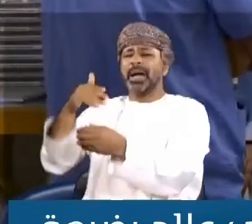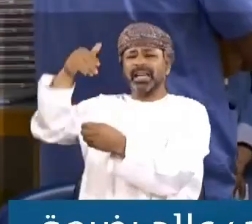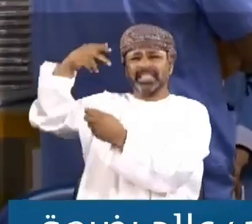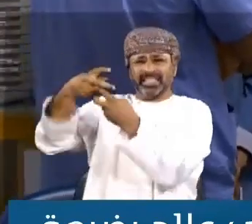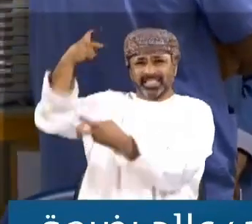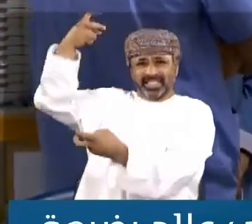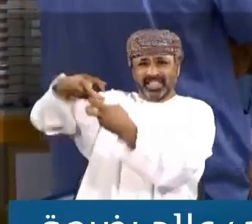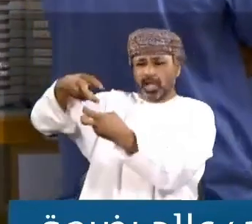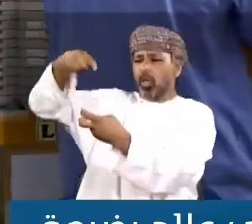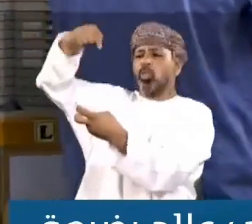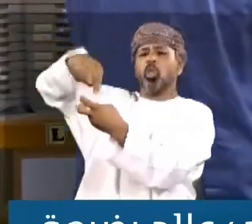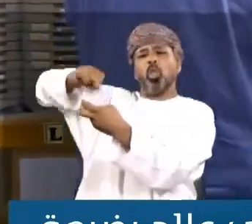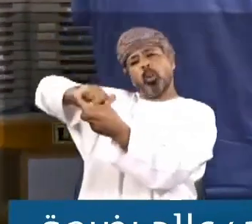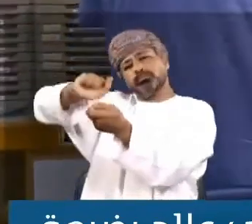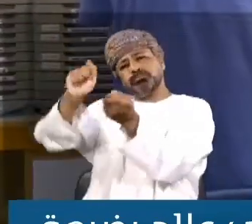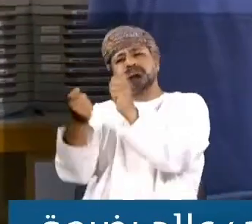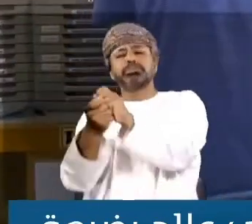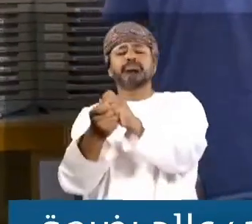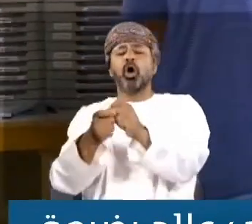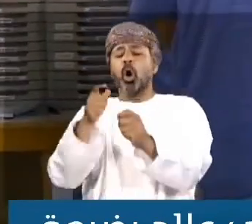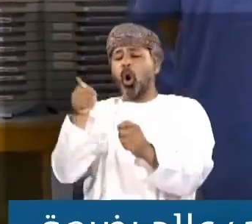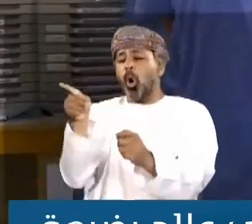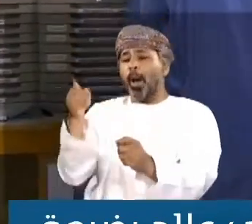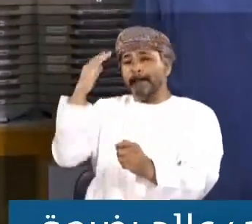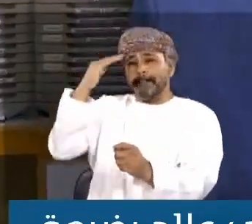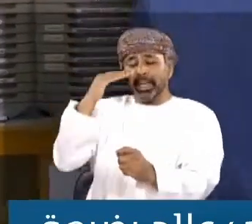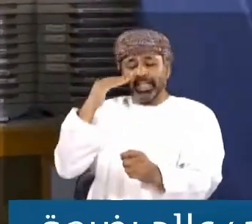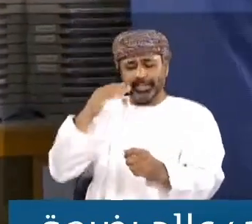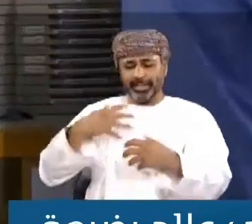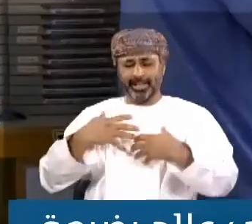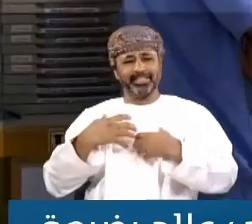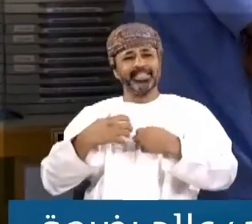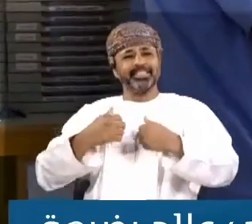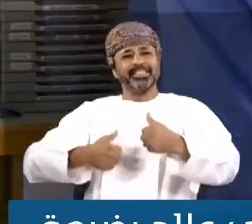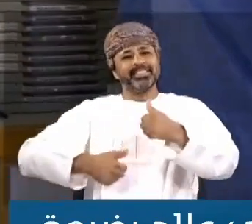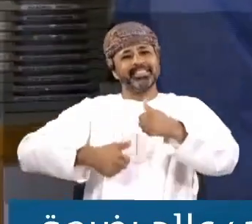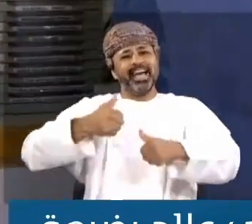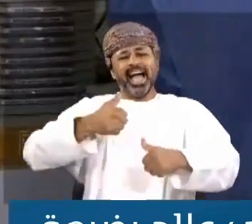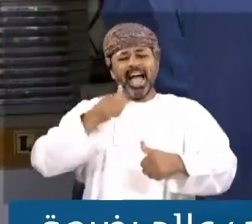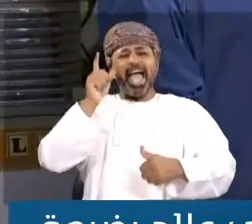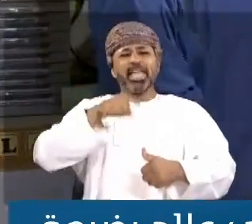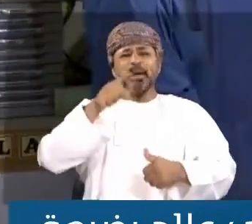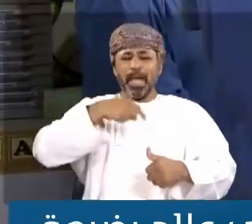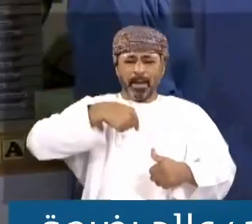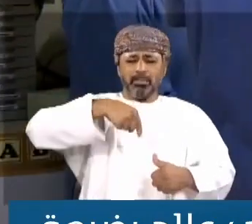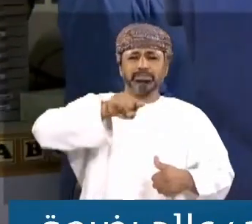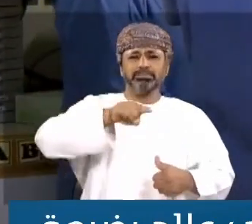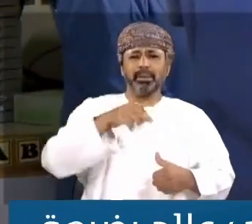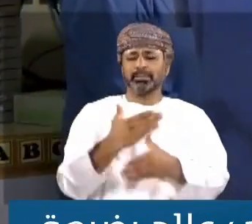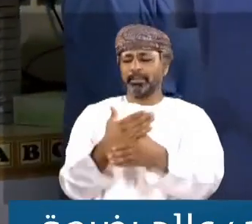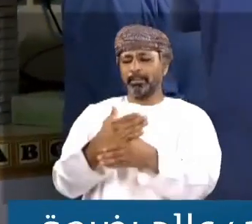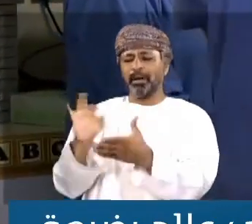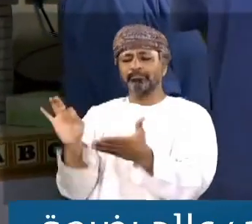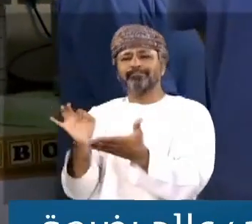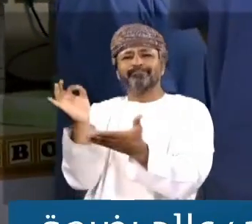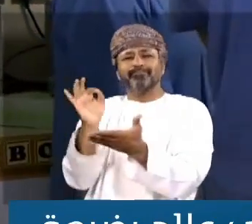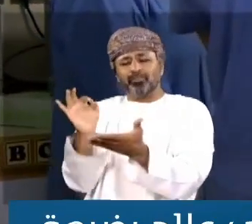جذعية للطفلة، ما نتج عنه تحسن في حالتها الصحية بعد بضعة أيام من إجراء عملية